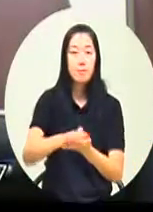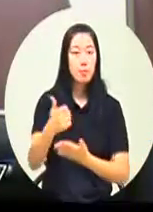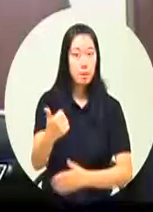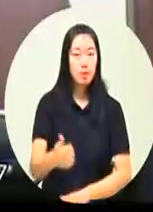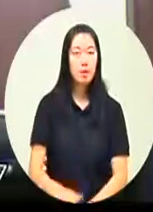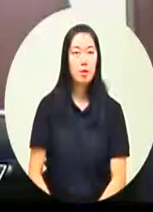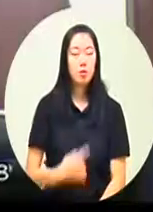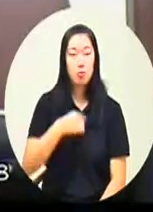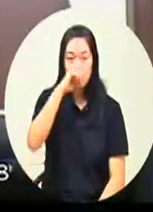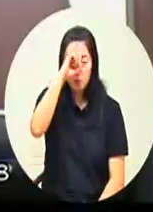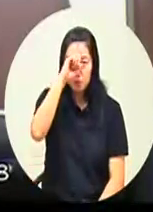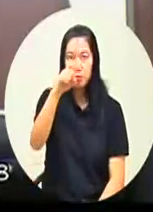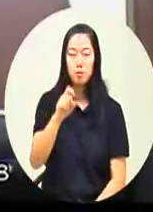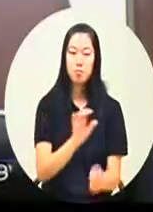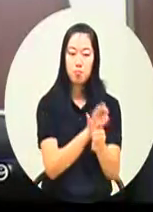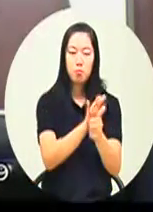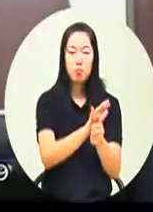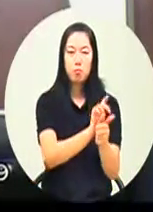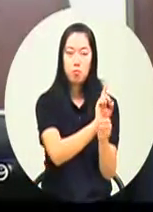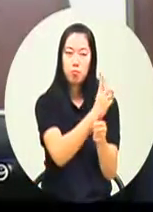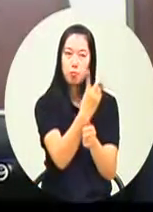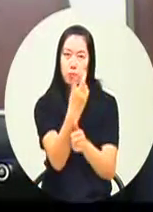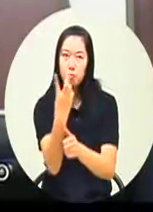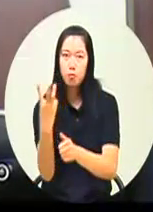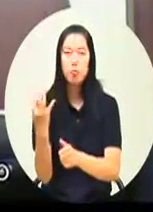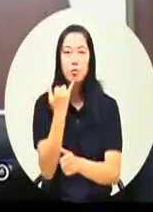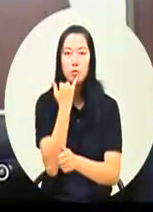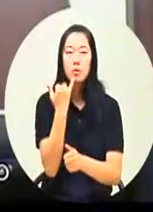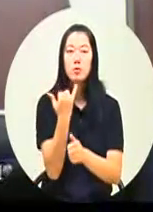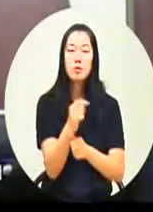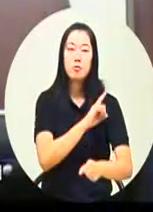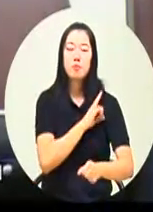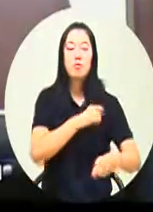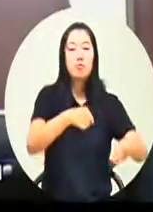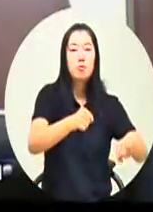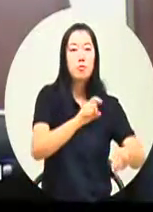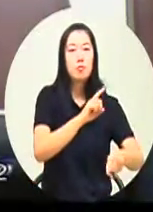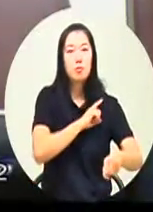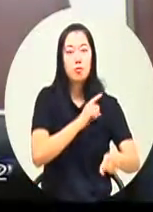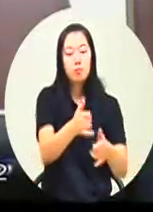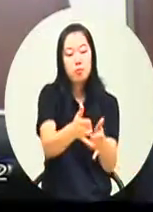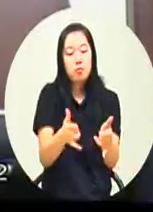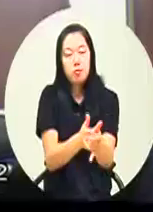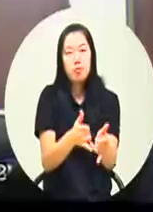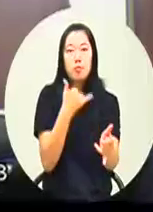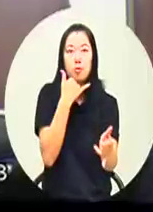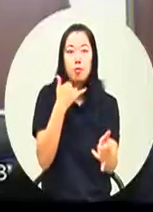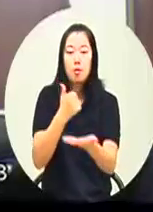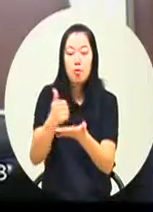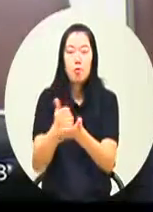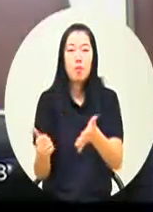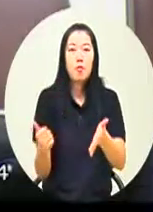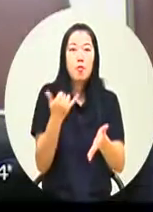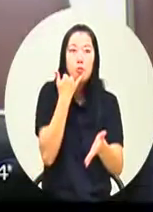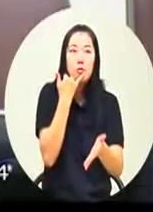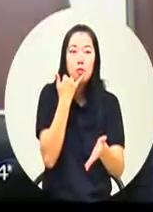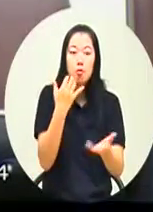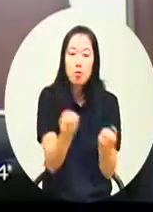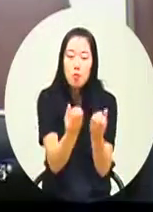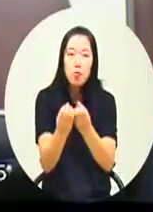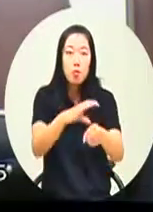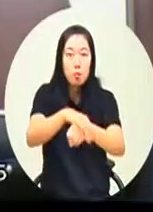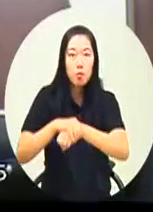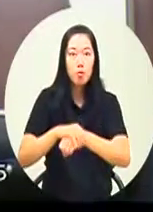们也希望它是一个多功能，它不只可以自己骑载人，甚至于载货，甚至于救灾。所谓救灾就